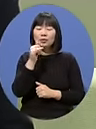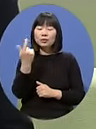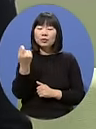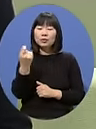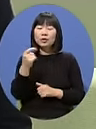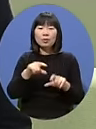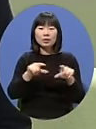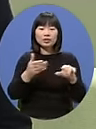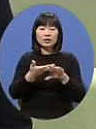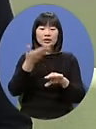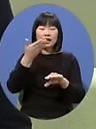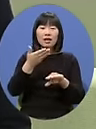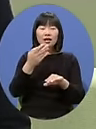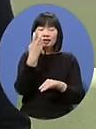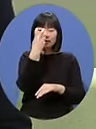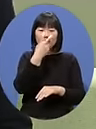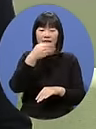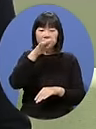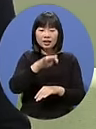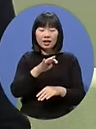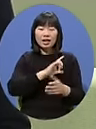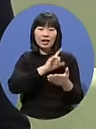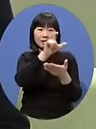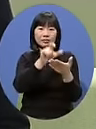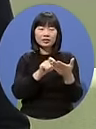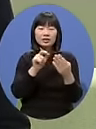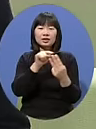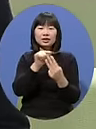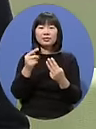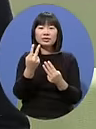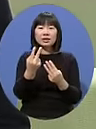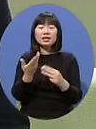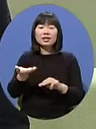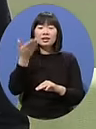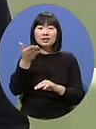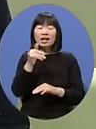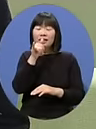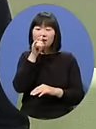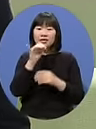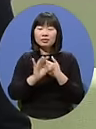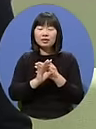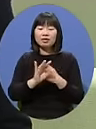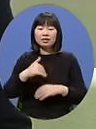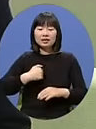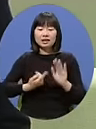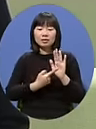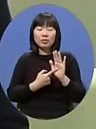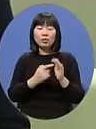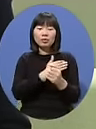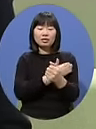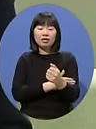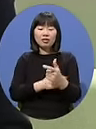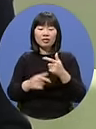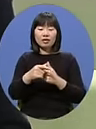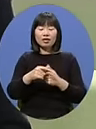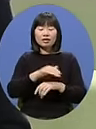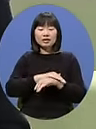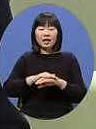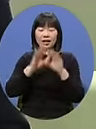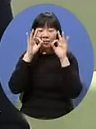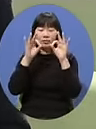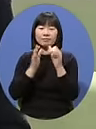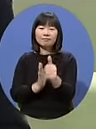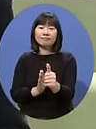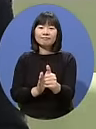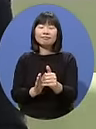좀 보통 이상이다라고 체크된 항목들이 3분의 이상, 3분의 2 이상 정도 되면은 자기 표현이요. 우리가 조금 더 신중하게 살펴봐야